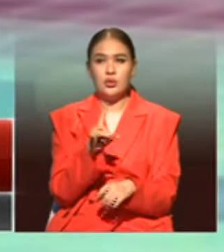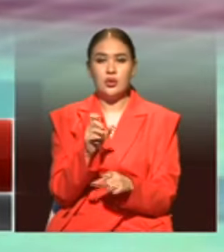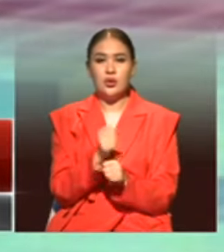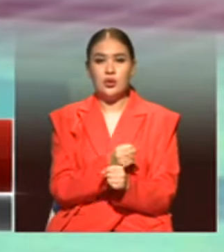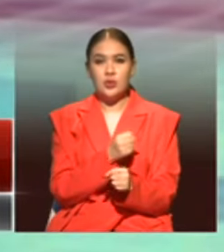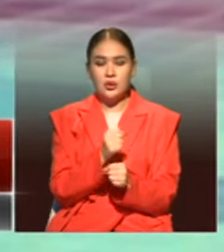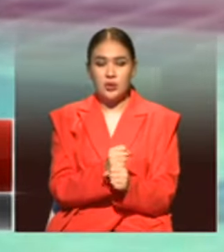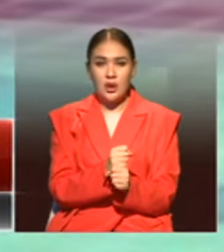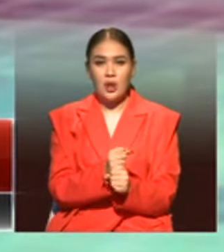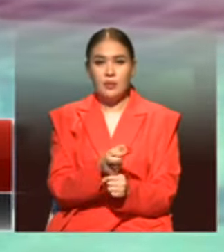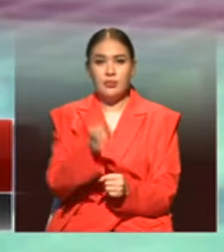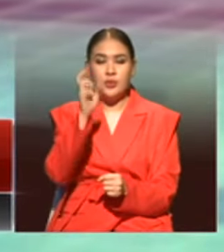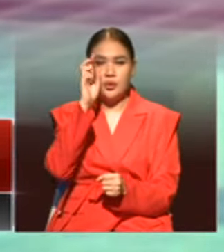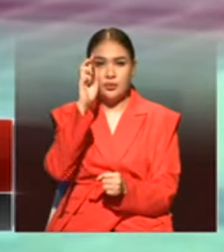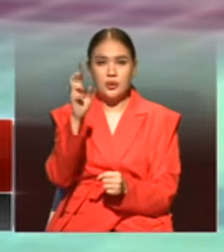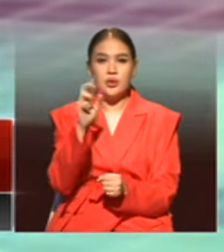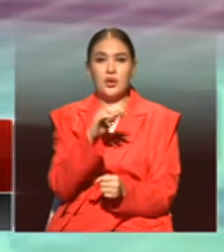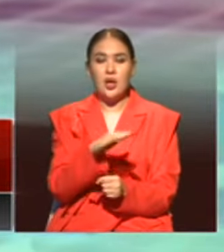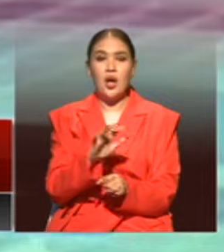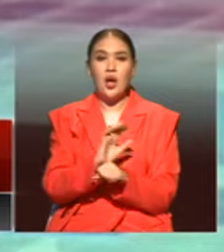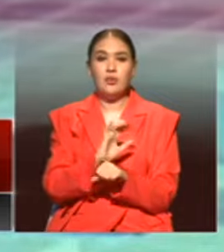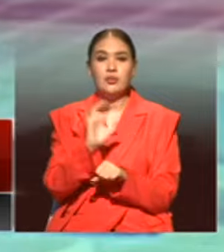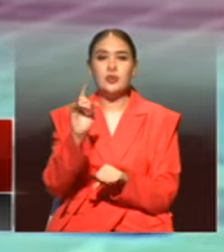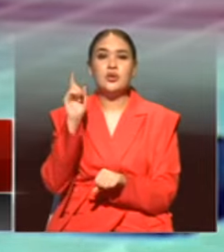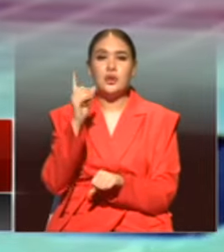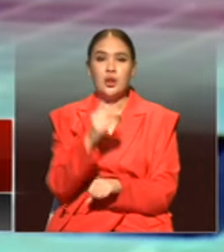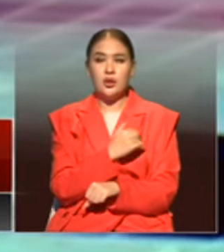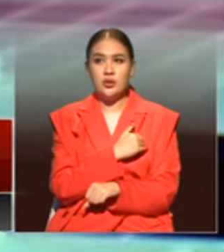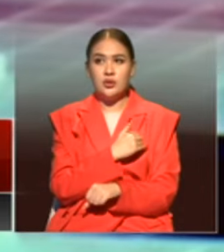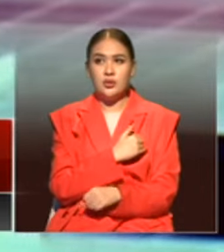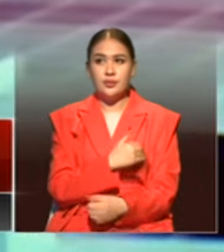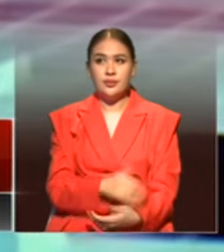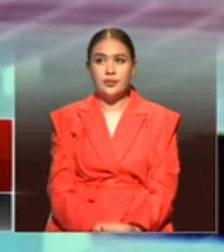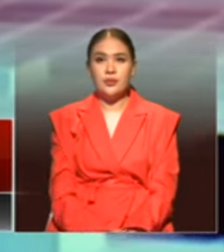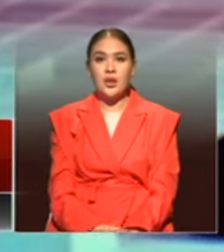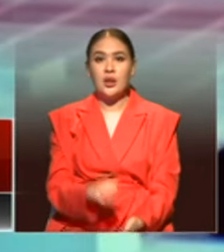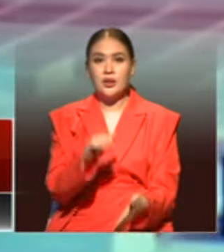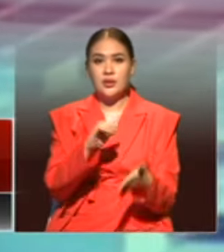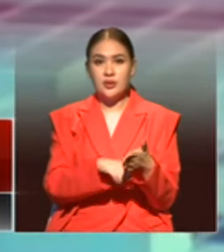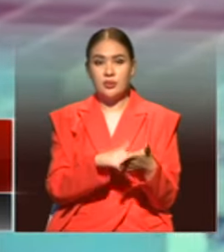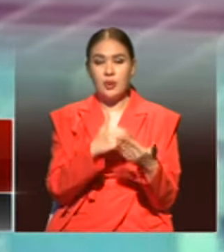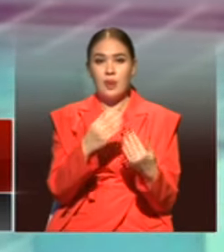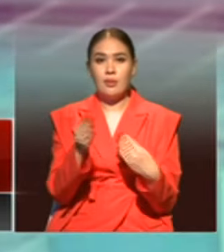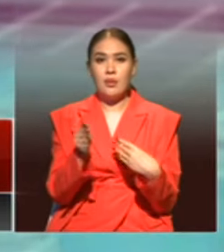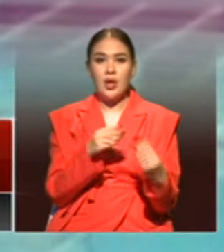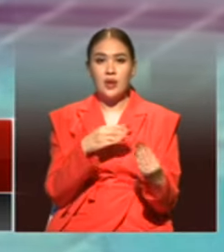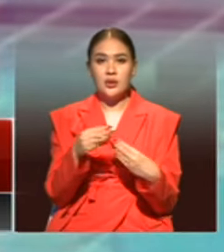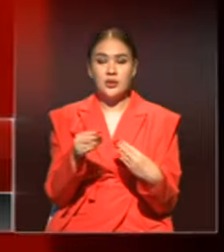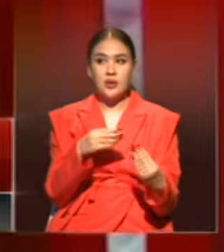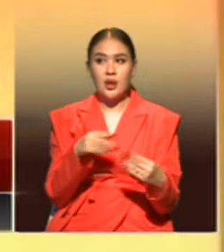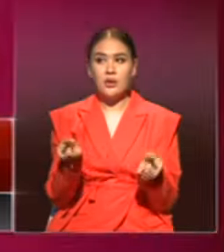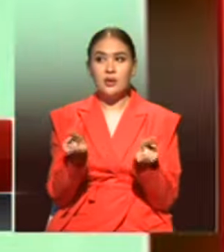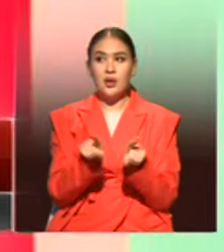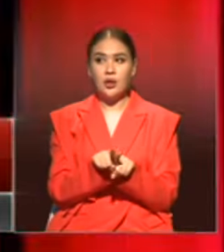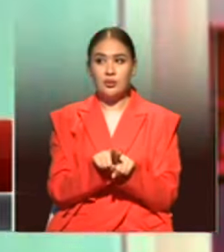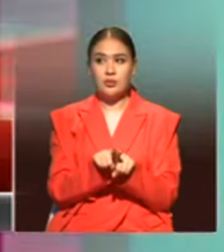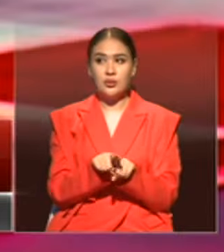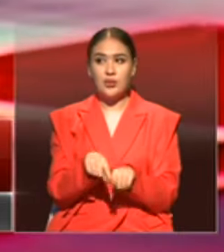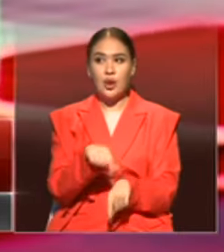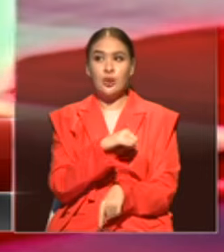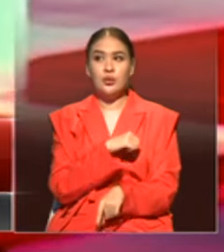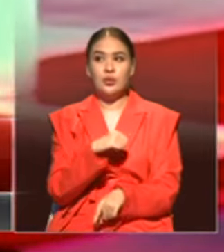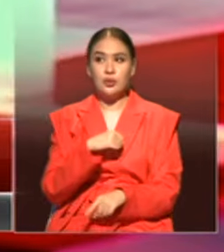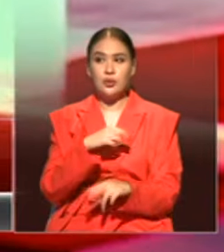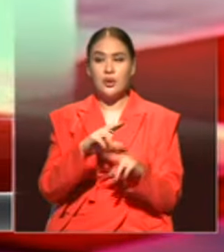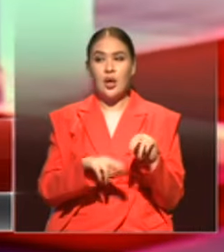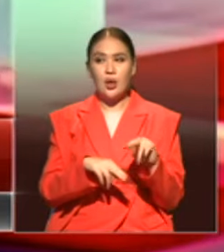неге мемлекеттің емес нарыққа жібермесек дейсіз ғой. Себебі жаңағы пластикалық өзіміз айтып отырған мен өзім саламды да.